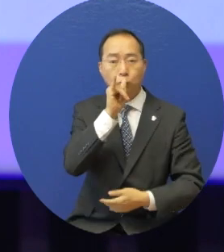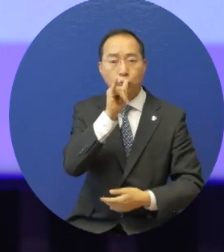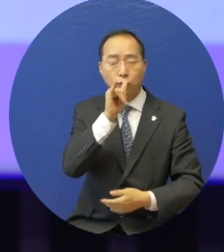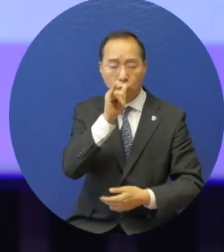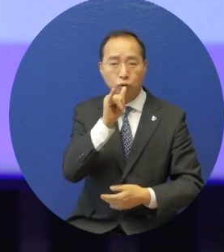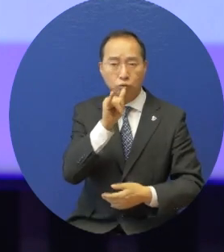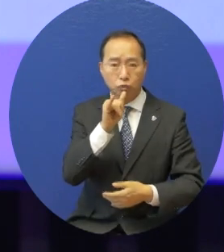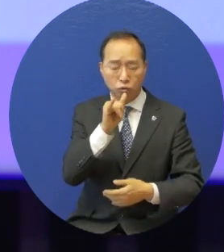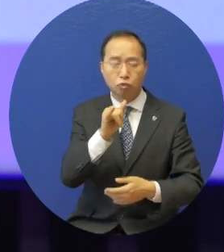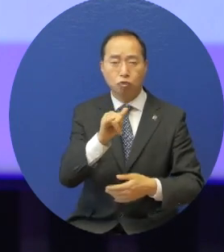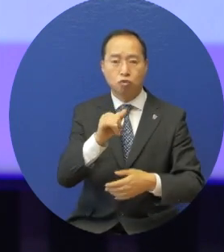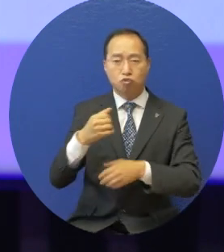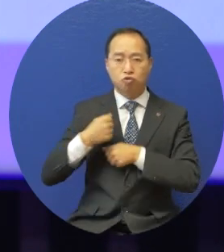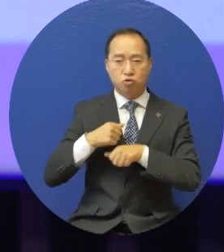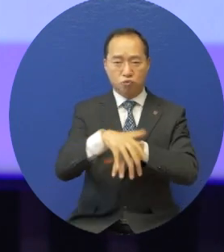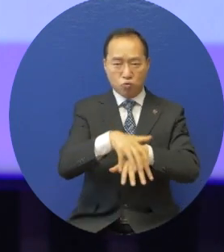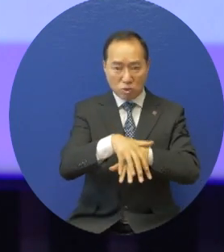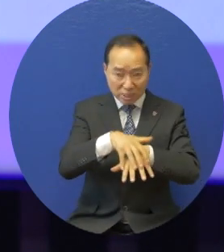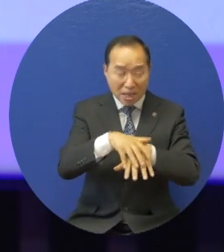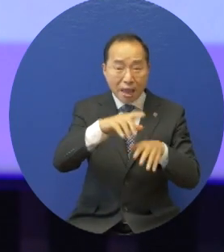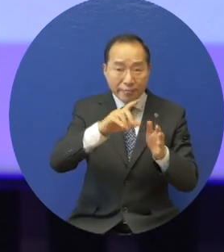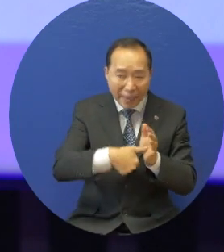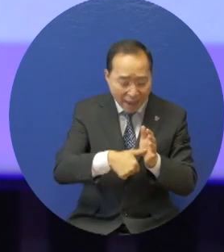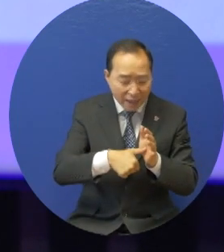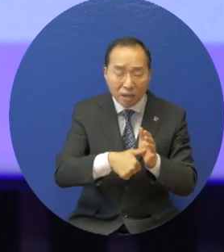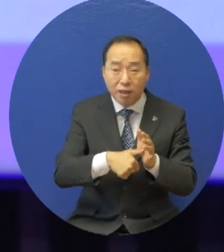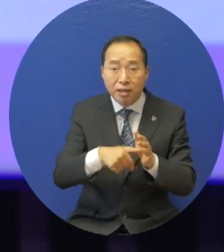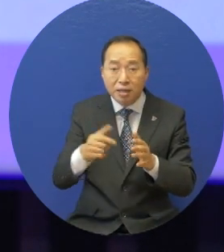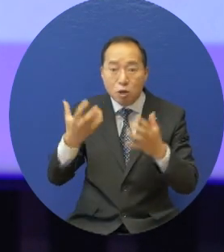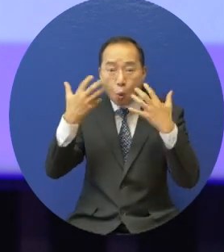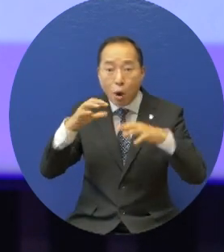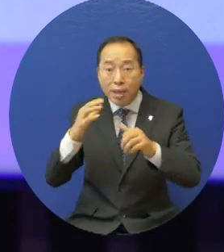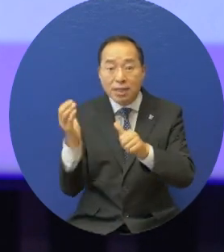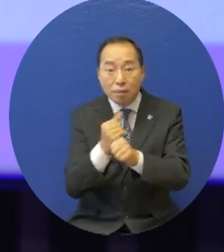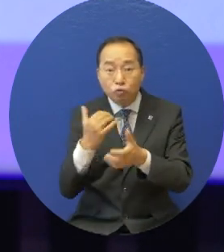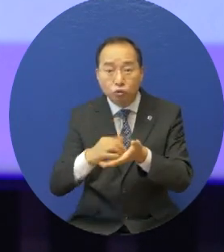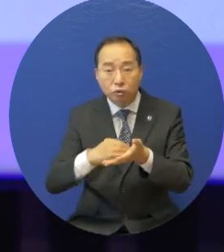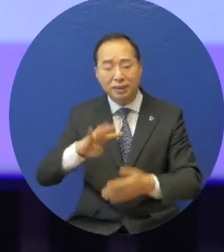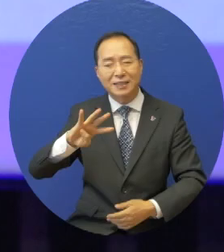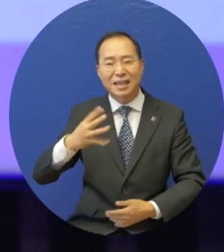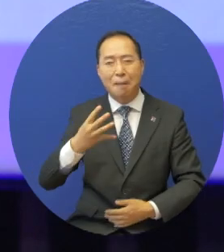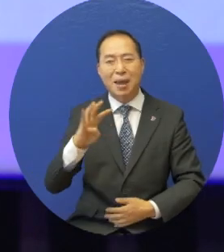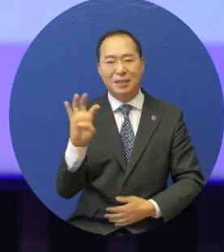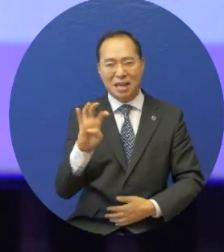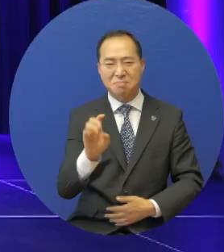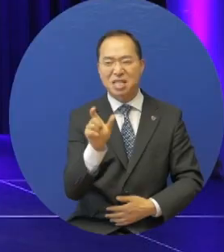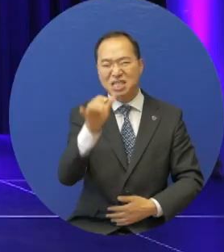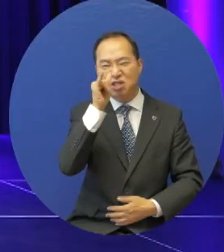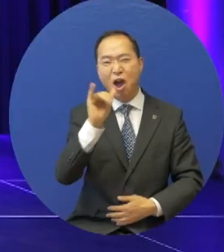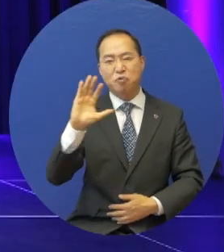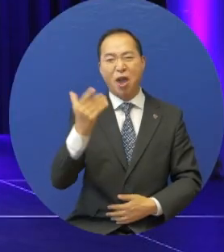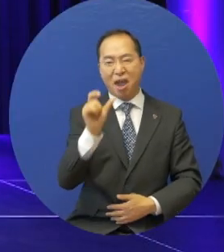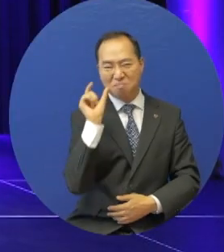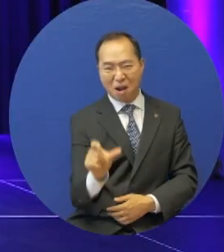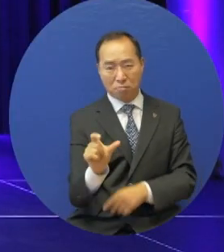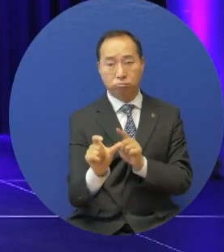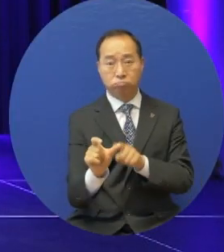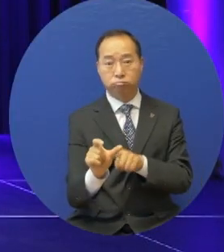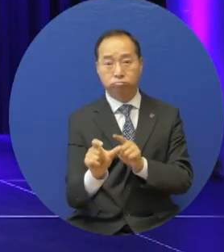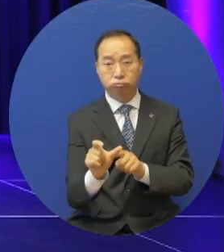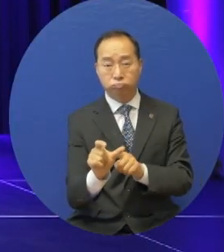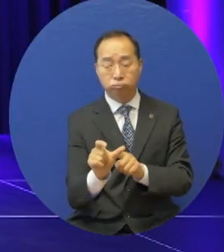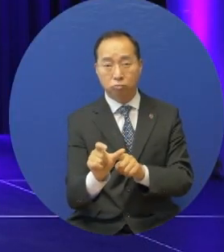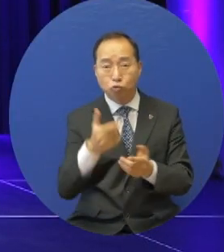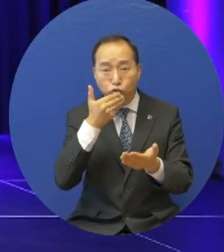경국대전에 군대를 조직함에 있어서 약 440명 정도의 착호갑사를 이제 규정까지 해놓았어요. 이게 법전에 올라갈